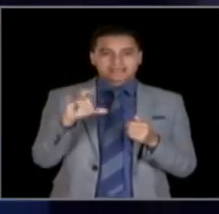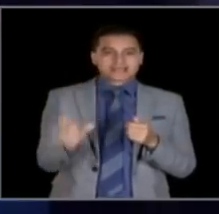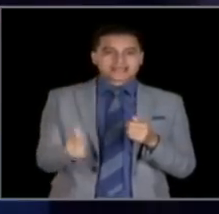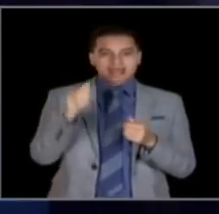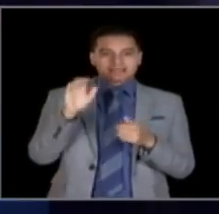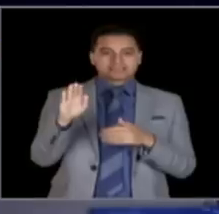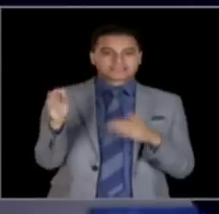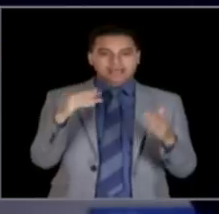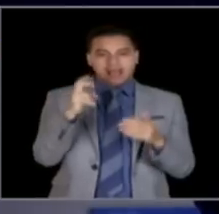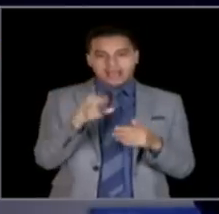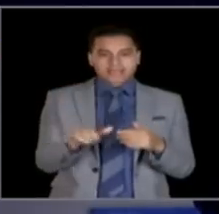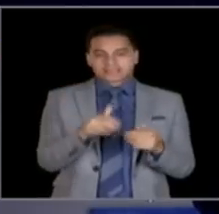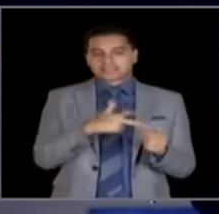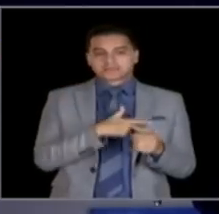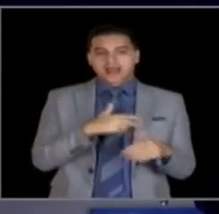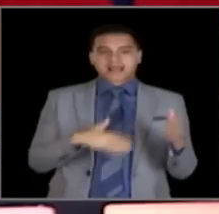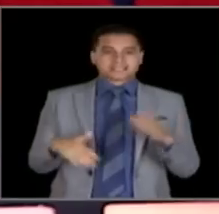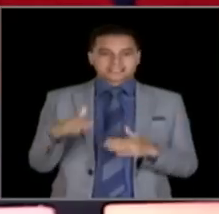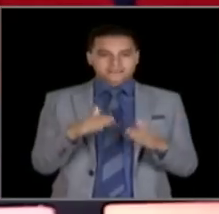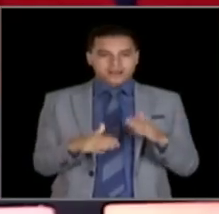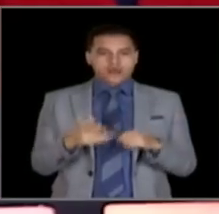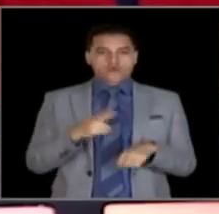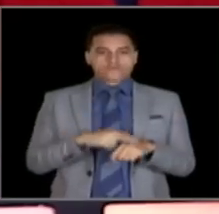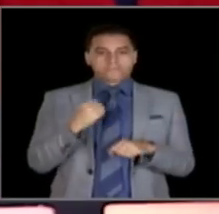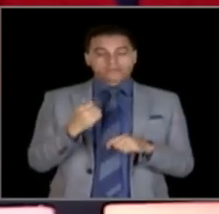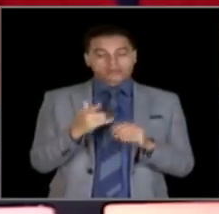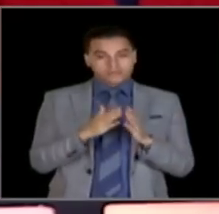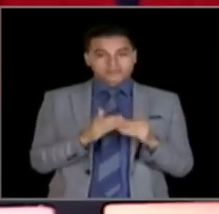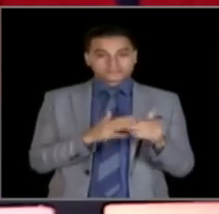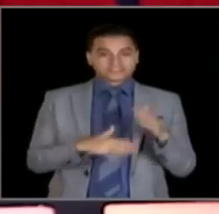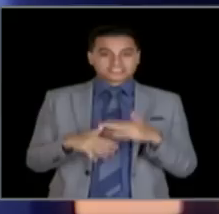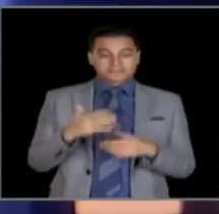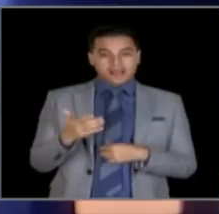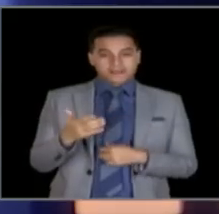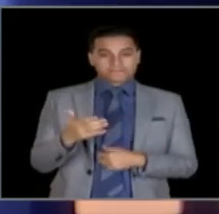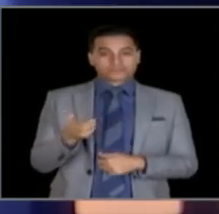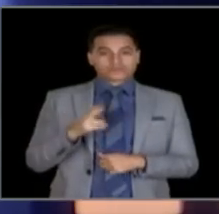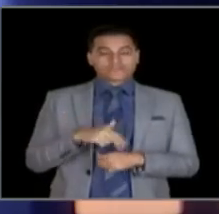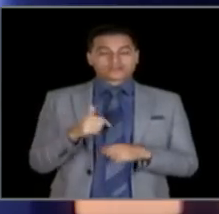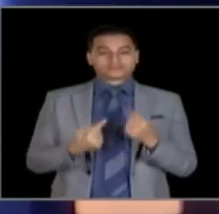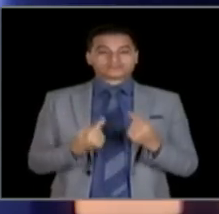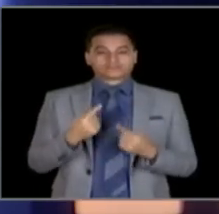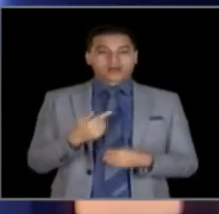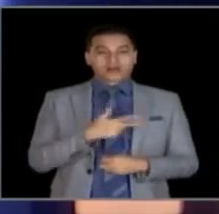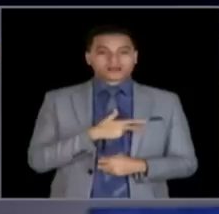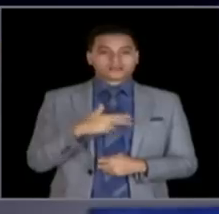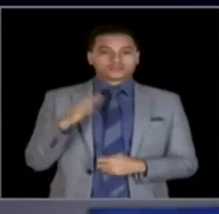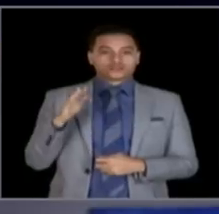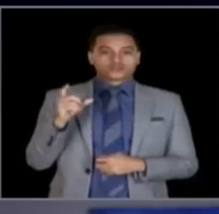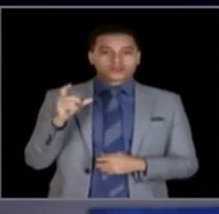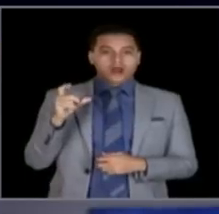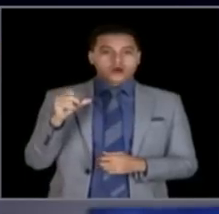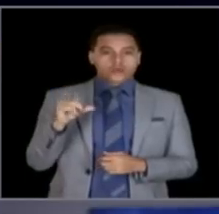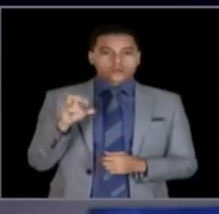حقي؟ السباحة. دي بطلة مصر في السباحة. تقع صحراء سونوروا